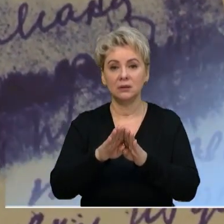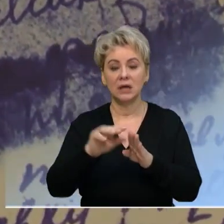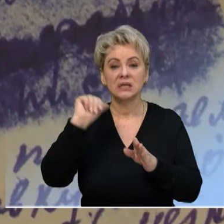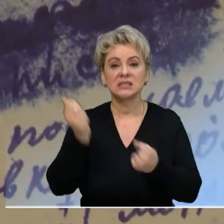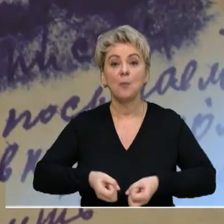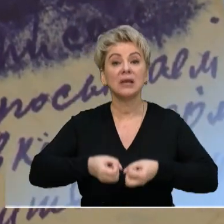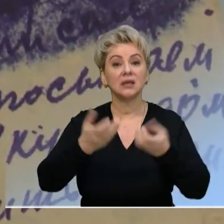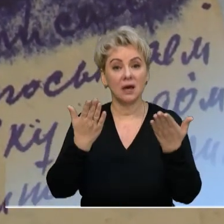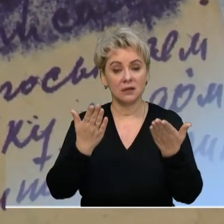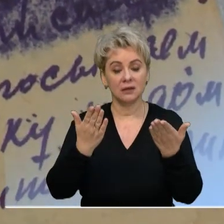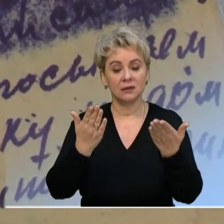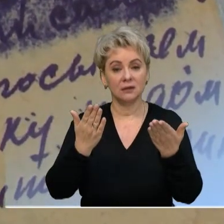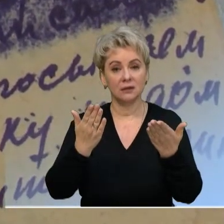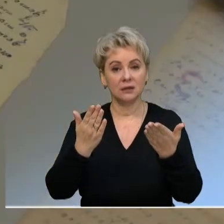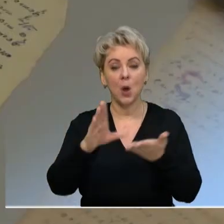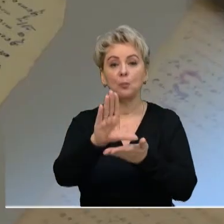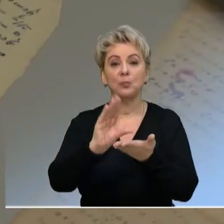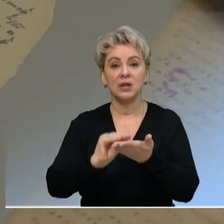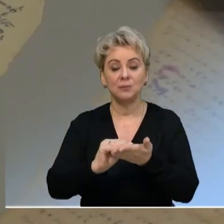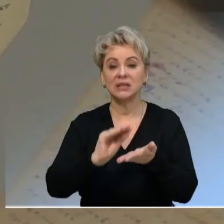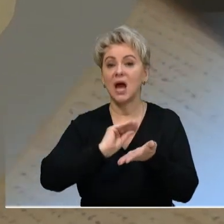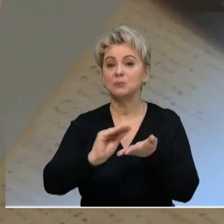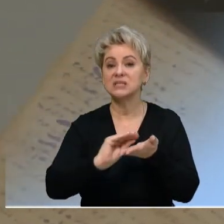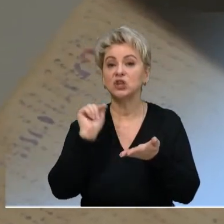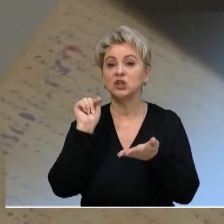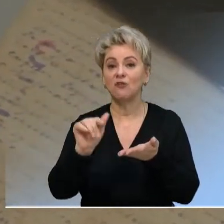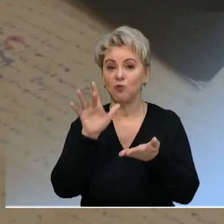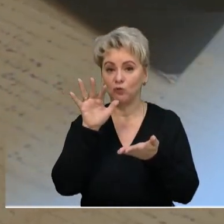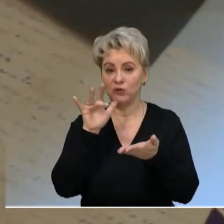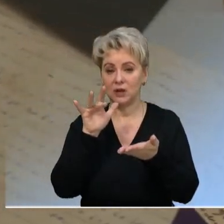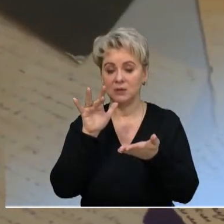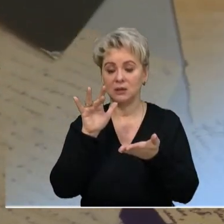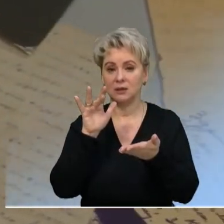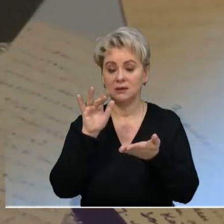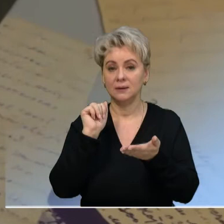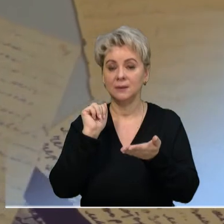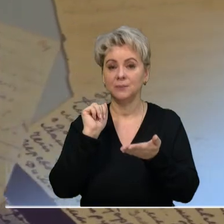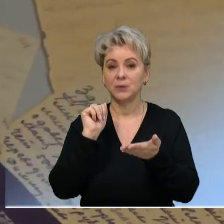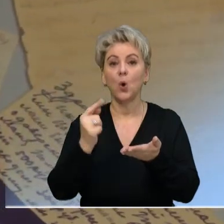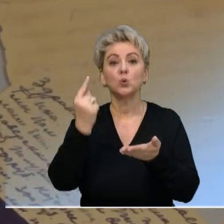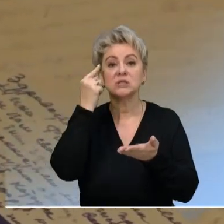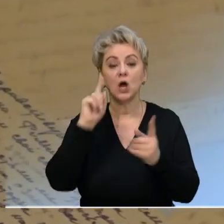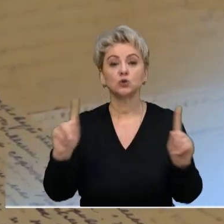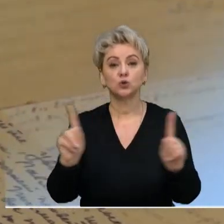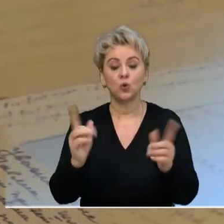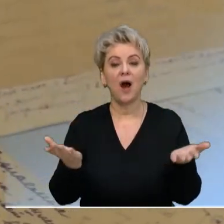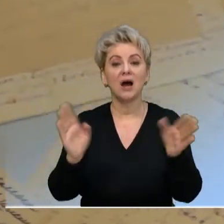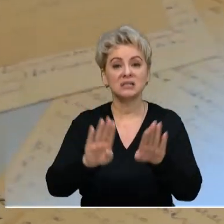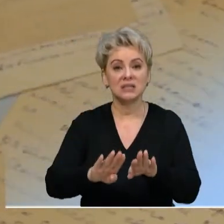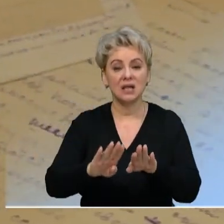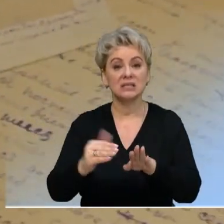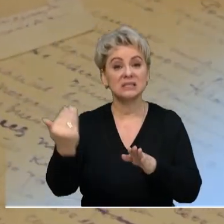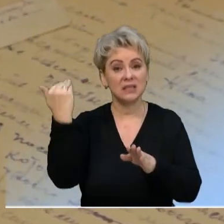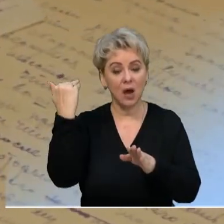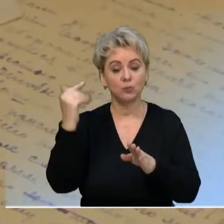самый яркий пример описания того времени. То есть вот узнать, что осталось за